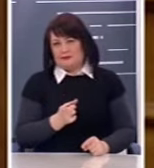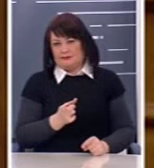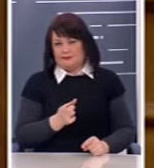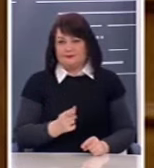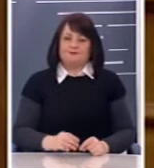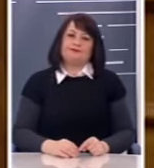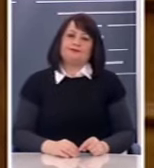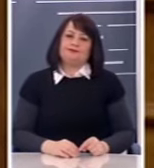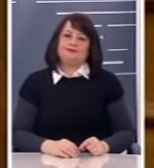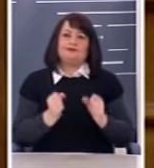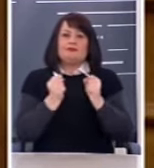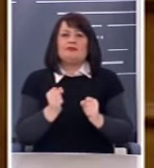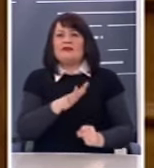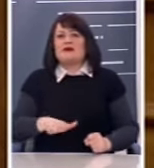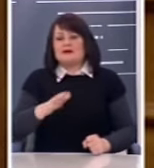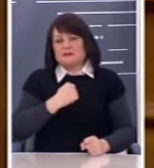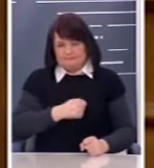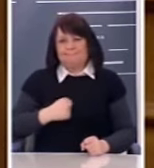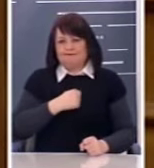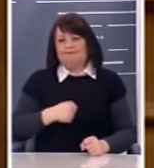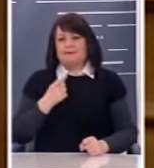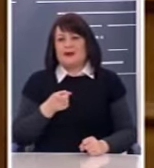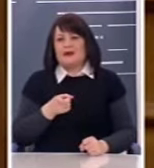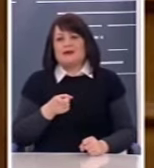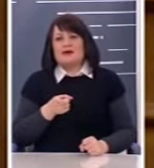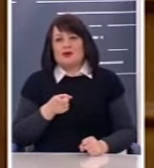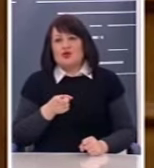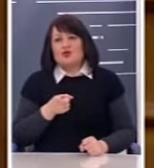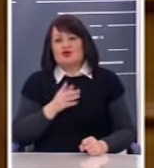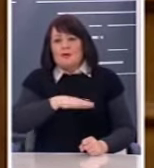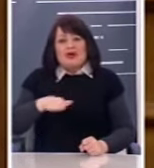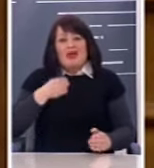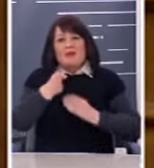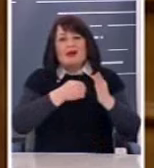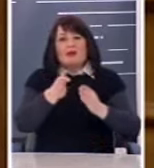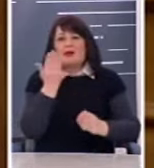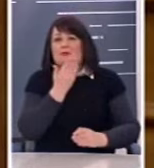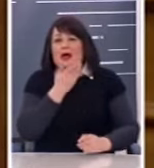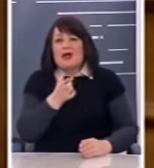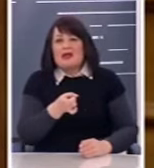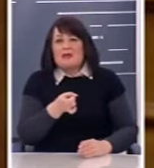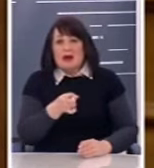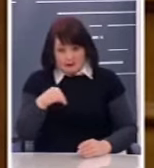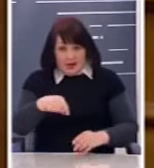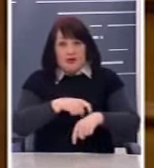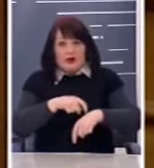Και βρισκόμαστε σε μια κατάσταση, δυστυχώς, όπου πηγαίνουν παιδιά στα σχολεία, ακόμα και στις μέρες